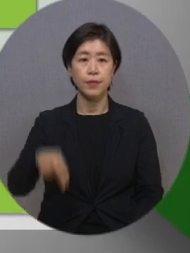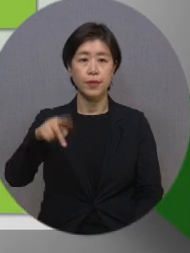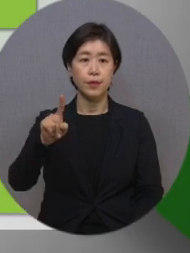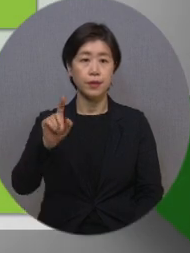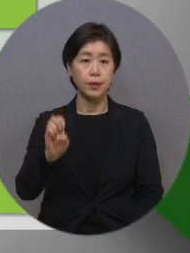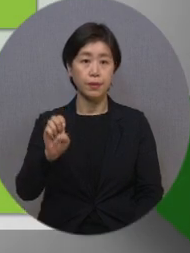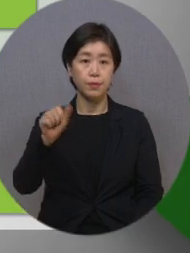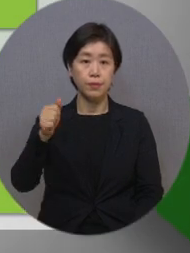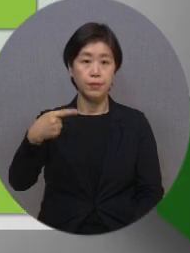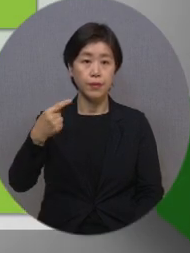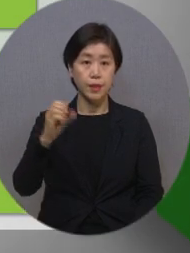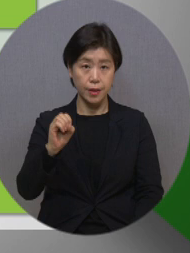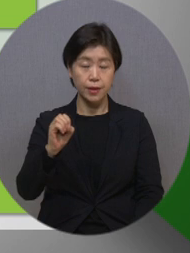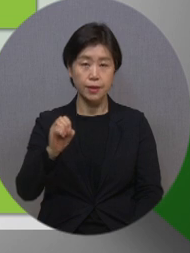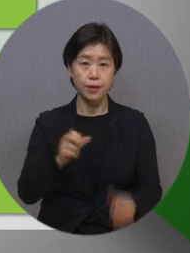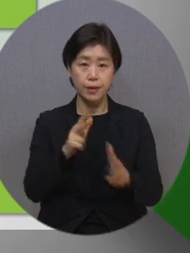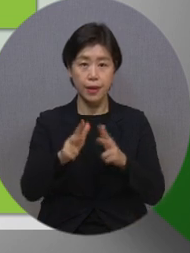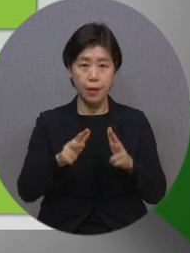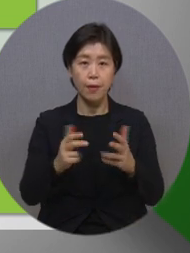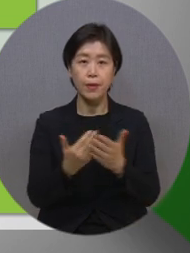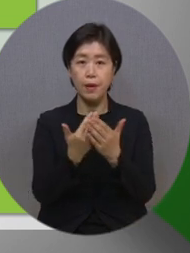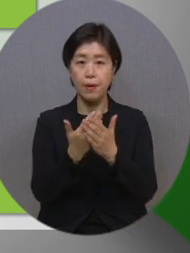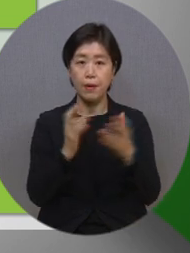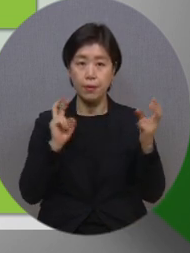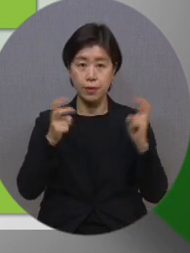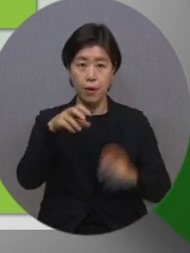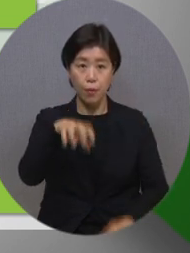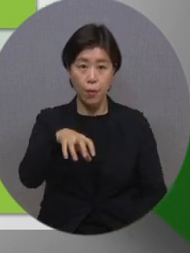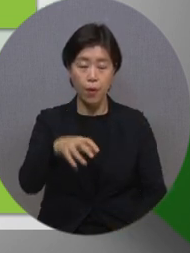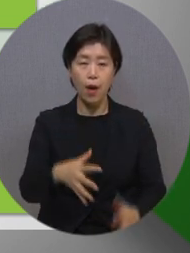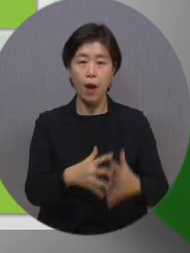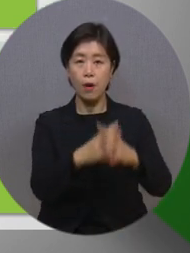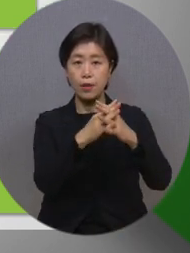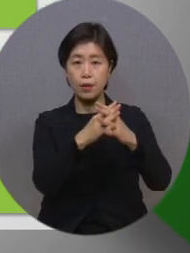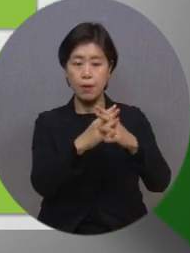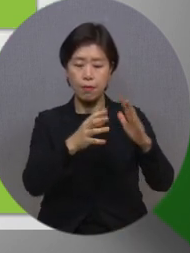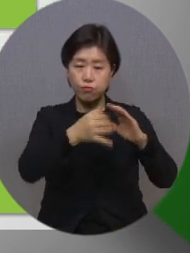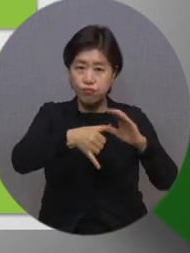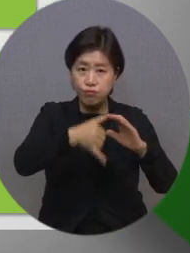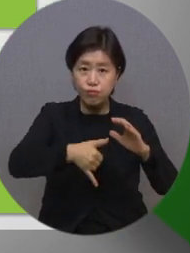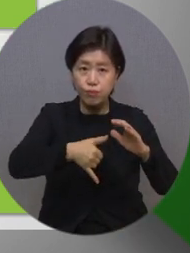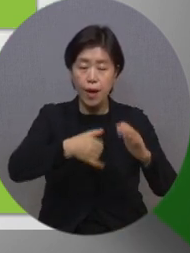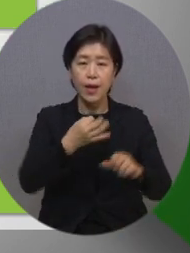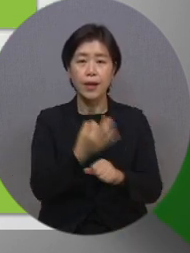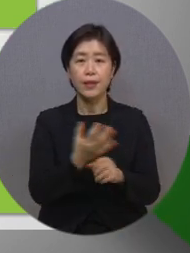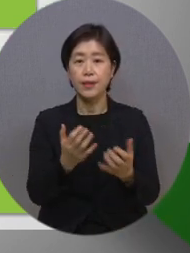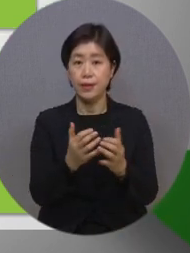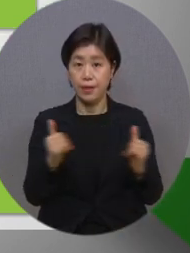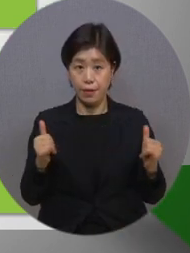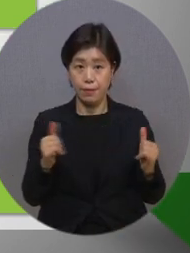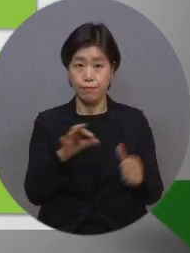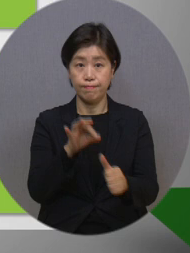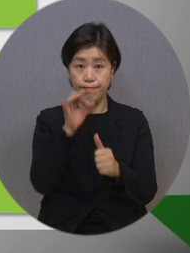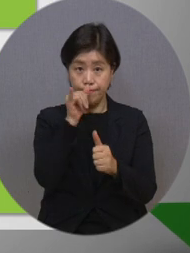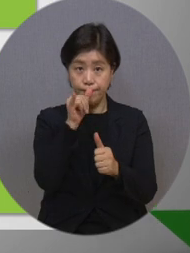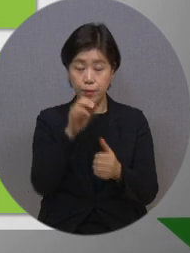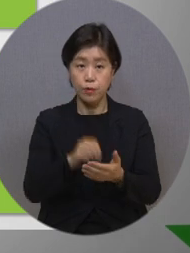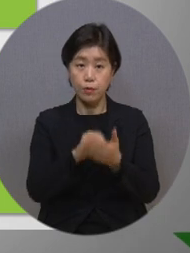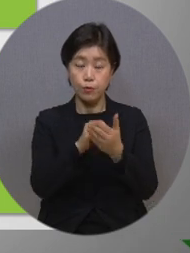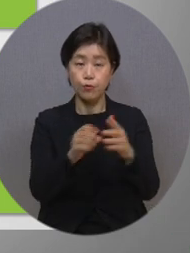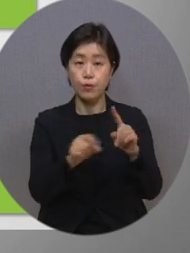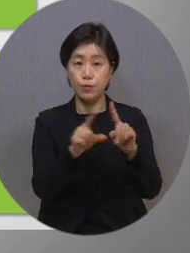삼흥 산업개발 주식회사에서 건설 채굴 단순 종사원을 모집합니다. 접수 마감일은